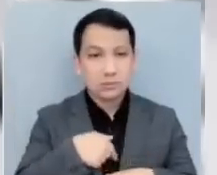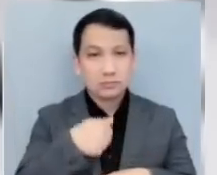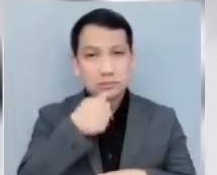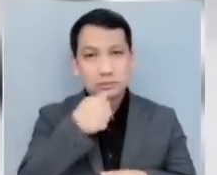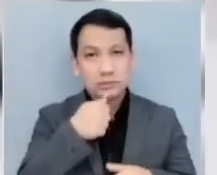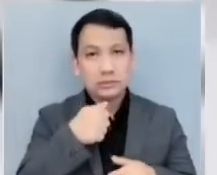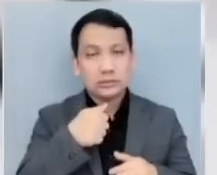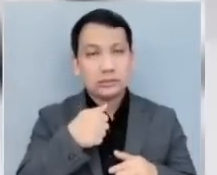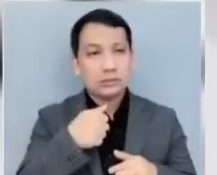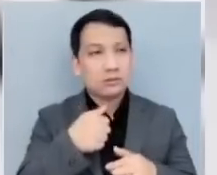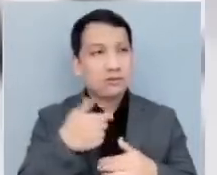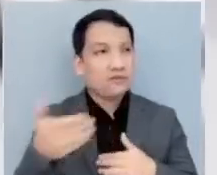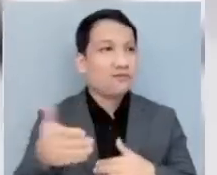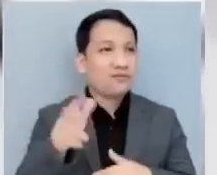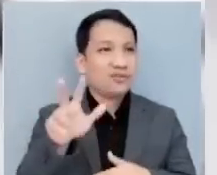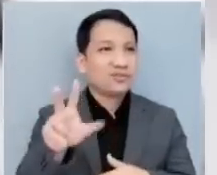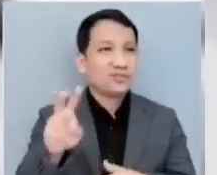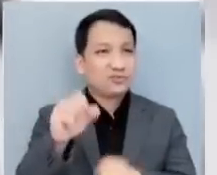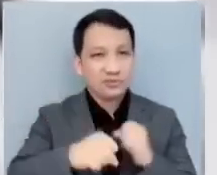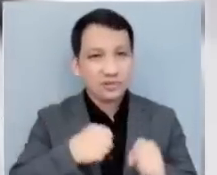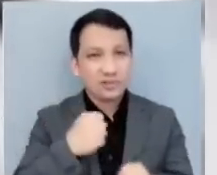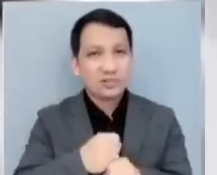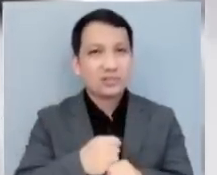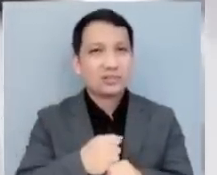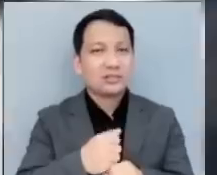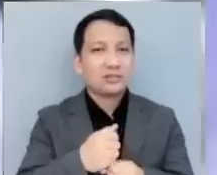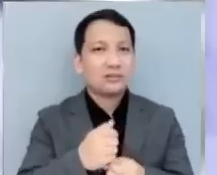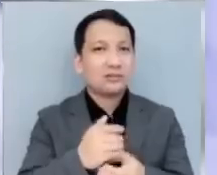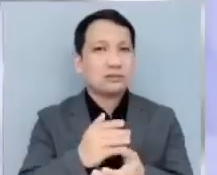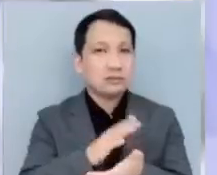for more than 32 years was smeared.